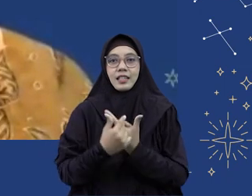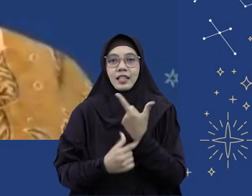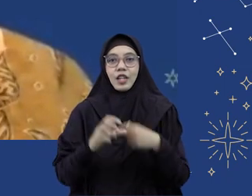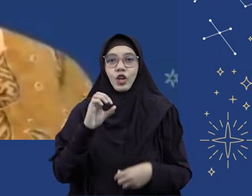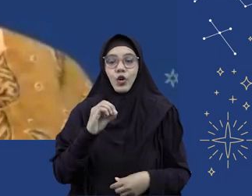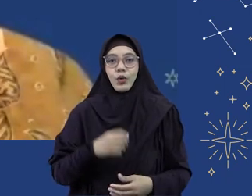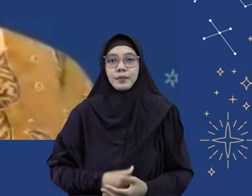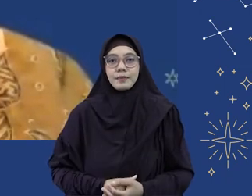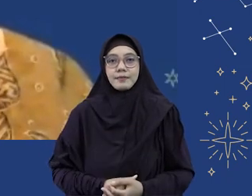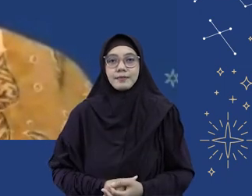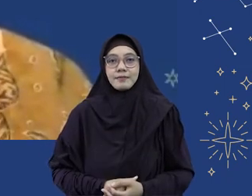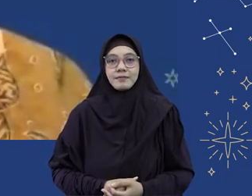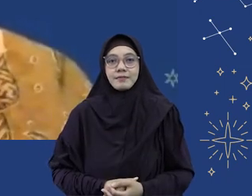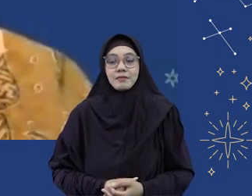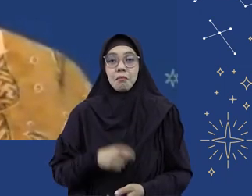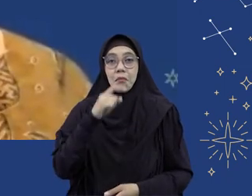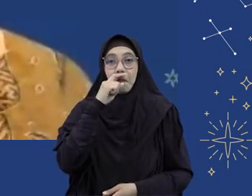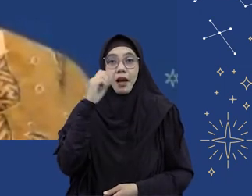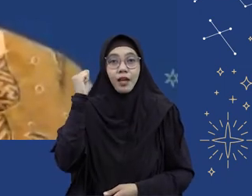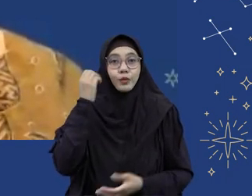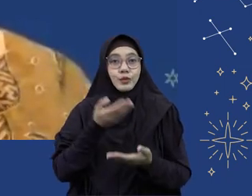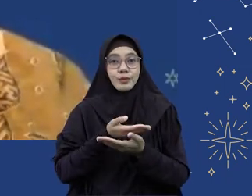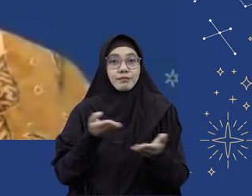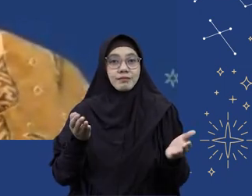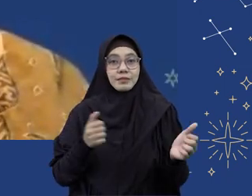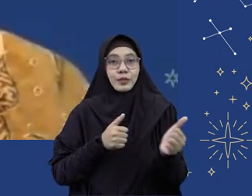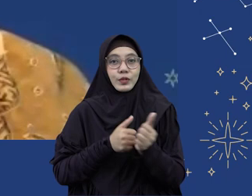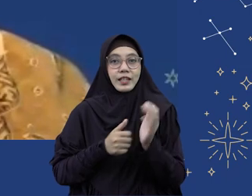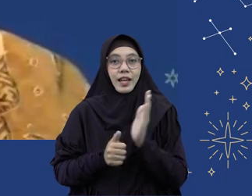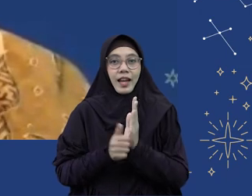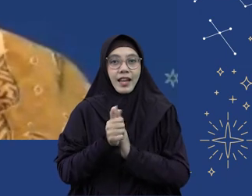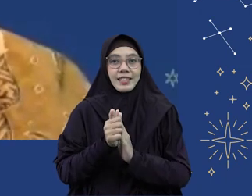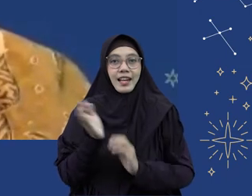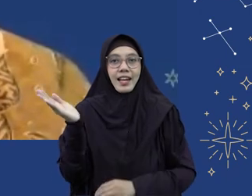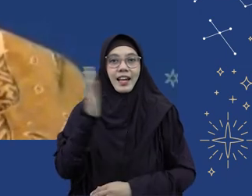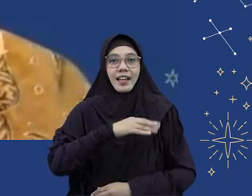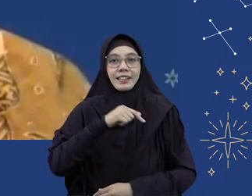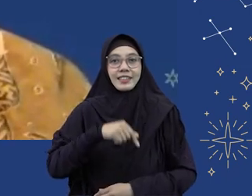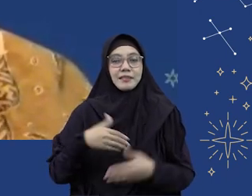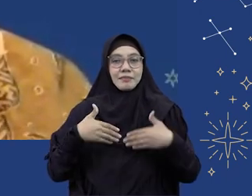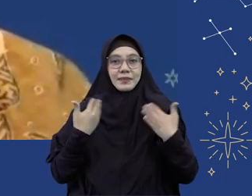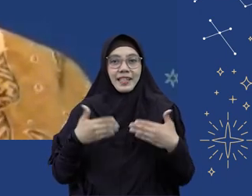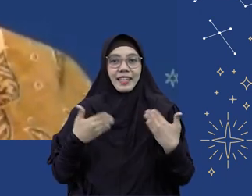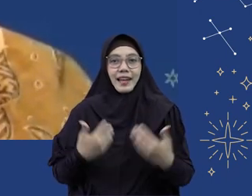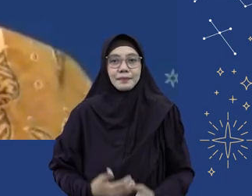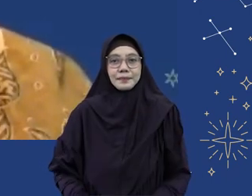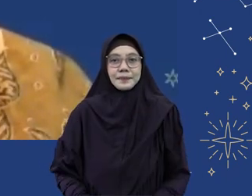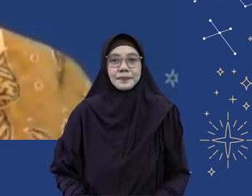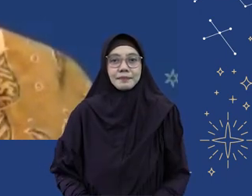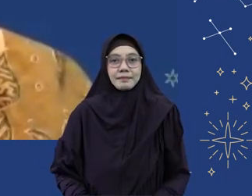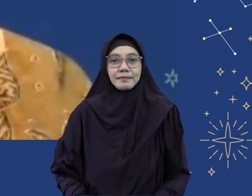dan yang saya hormati adalah Bapak Ibu sekalian yang sudah hadir pada kesempatan yang berbahagia ini